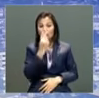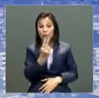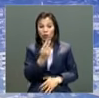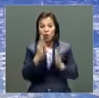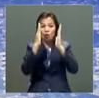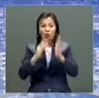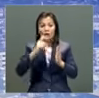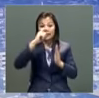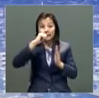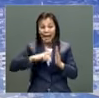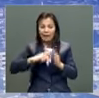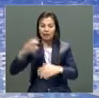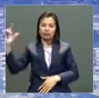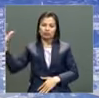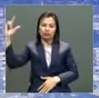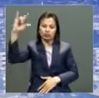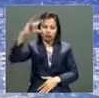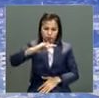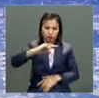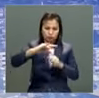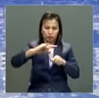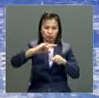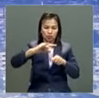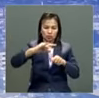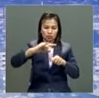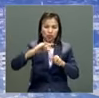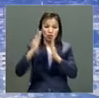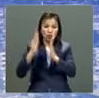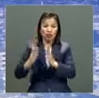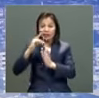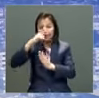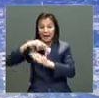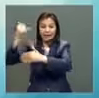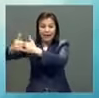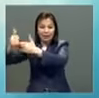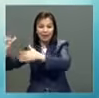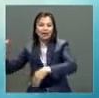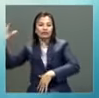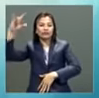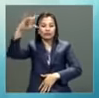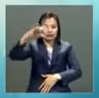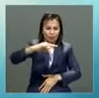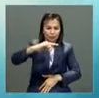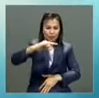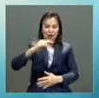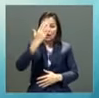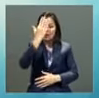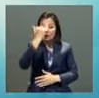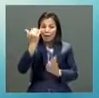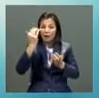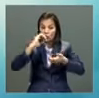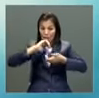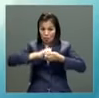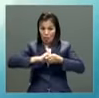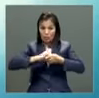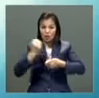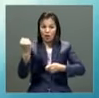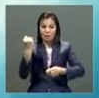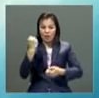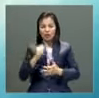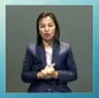กลับจากต่างประเทศนะครับอีกศูนย์ปฏิบัติการหนึ่งโดยทางกระทรวงการต่างประเทศร่วมกับฝ่ายความมั่นค